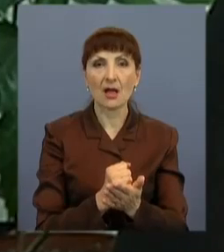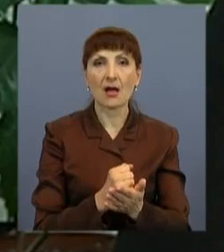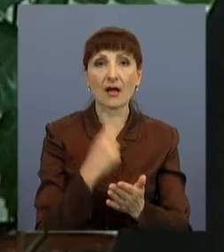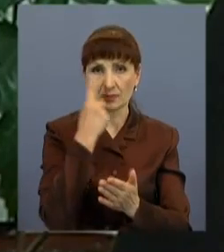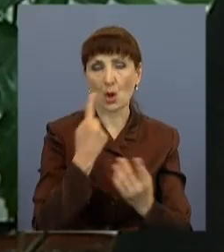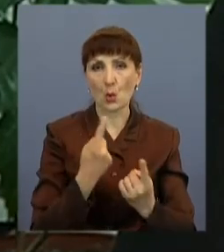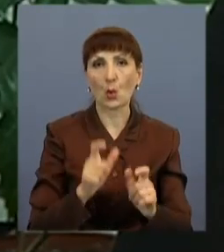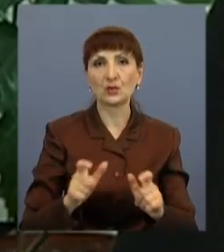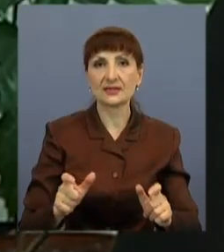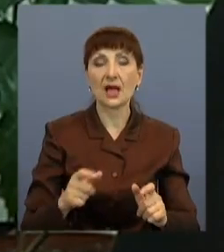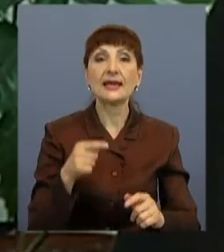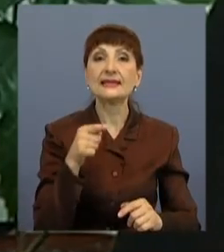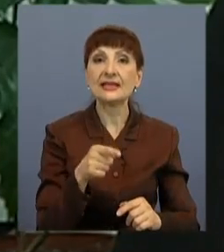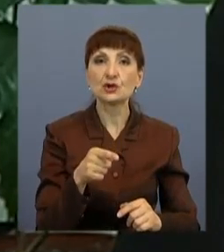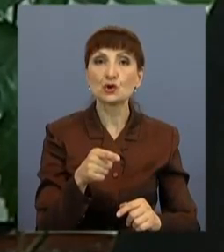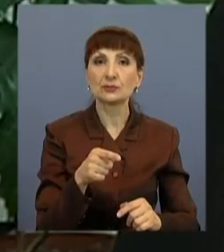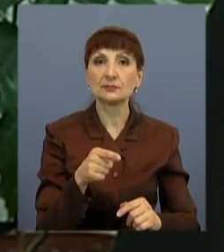и